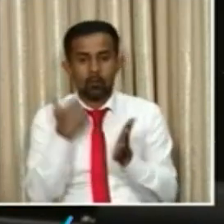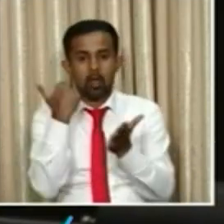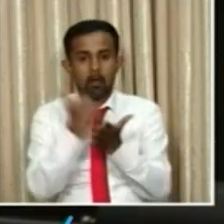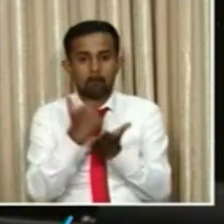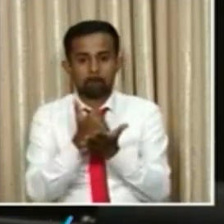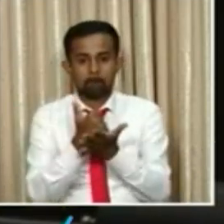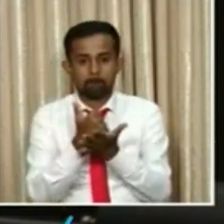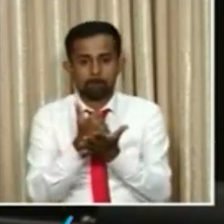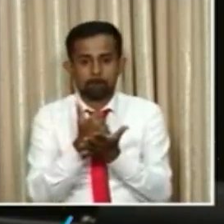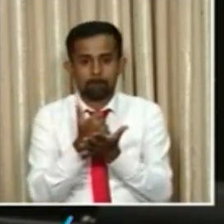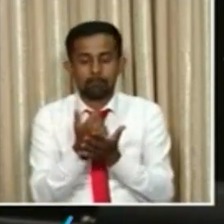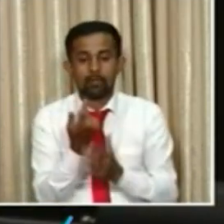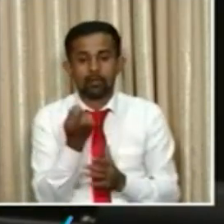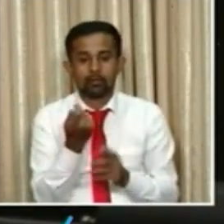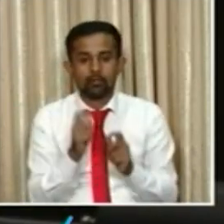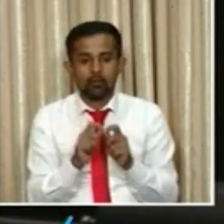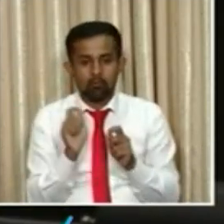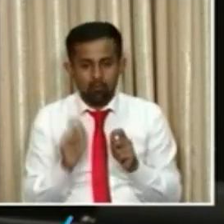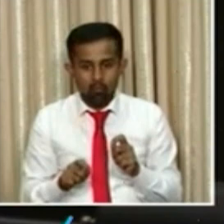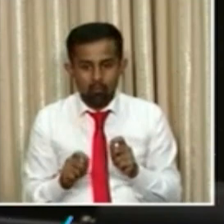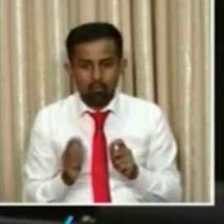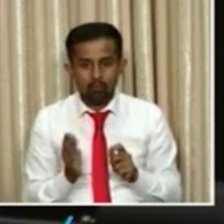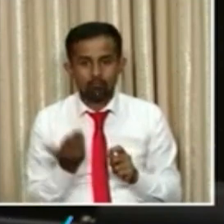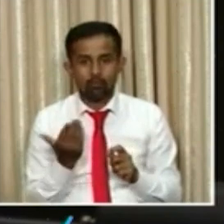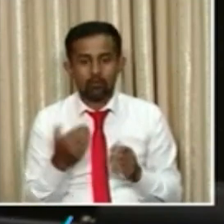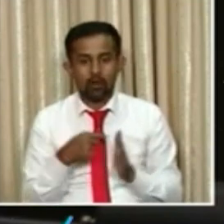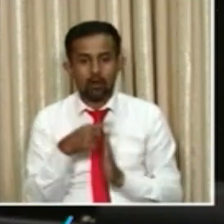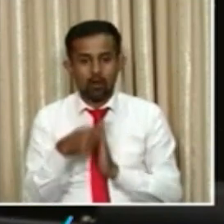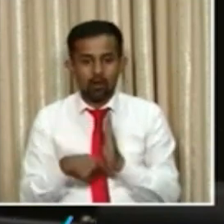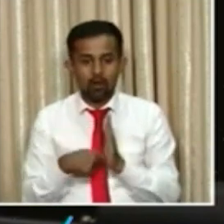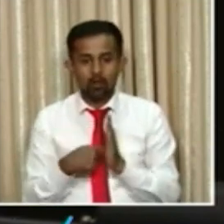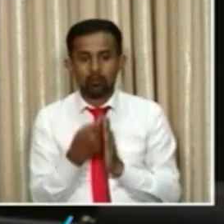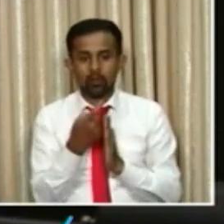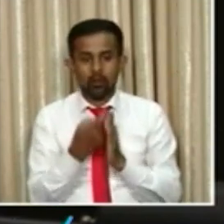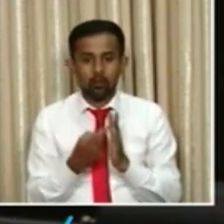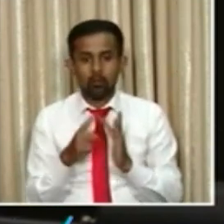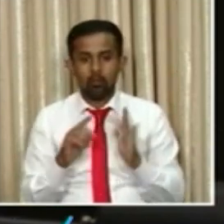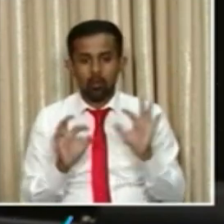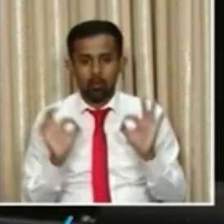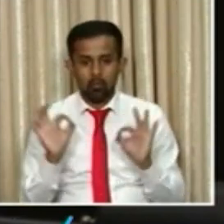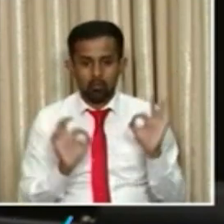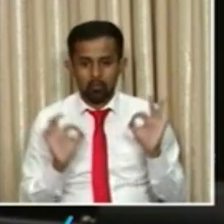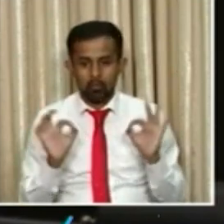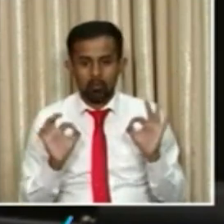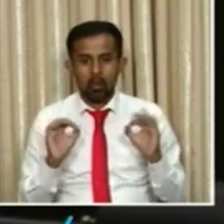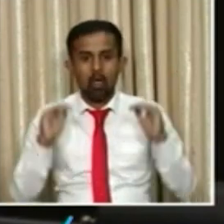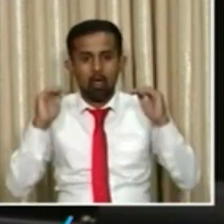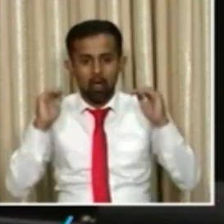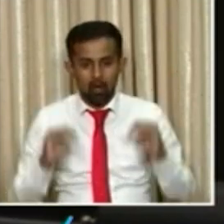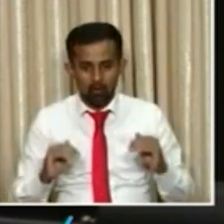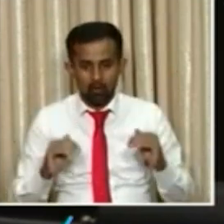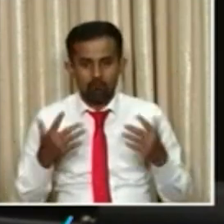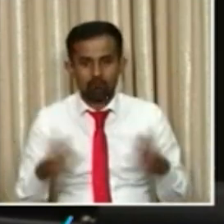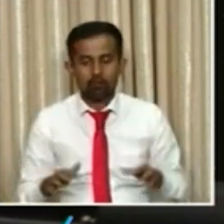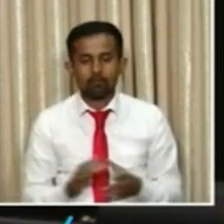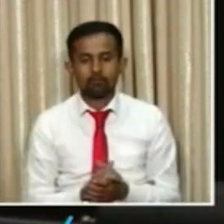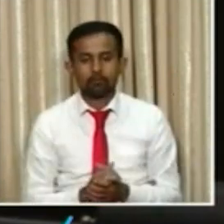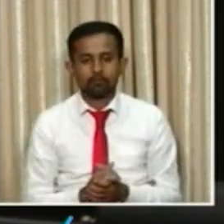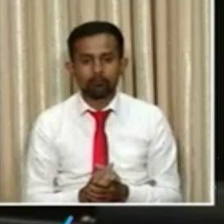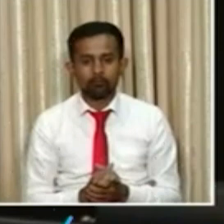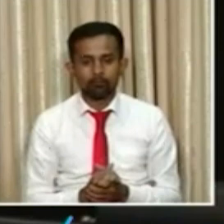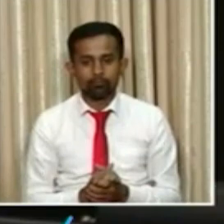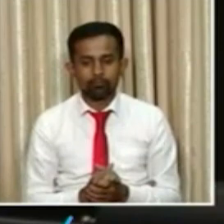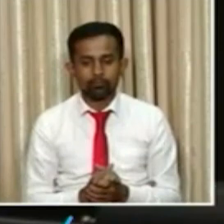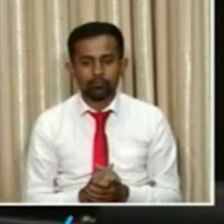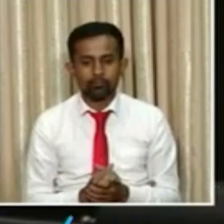බැංකුවේ මුදල් මණ්ඩලය විසින් අපේ රටේ ප්‍රතිපත්ති පොලි අනුපාතය අඩු කිරීමක් සිදු කරා.